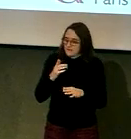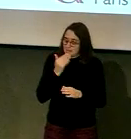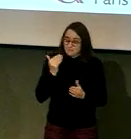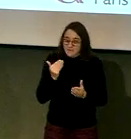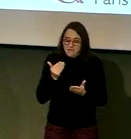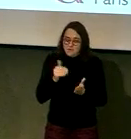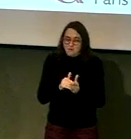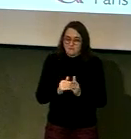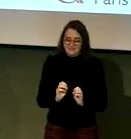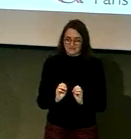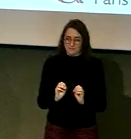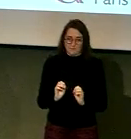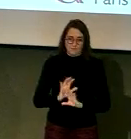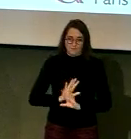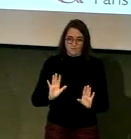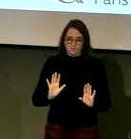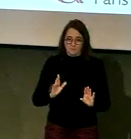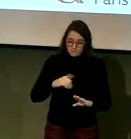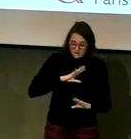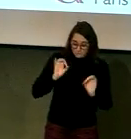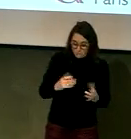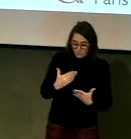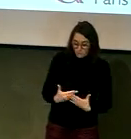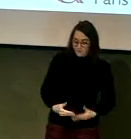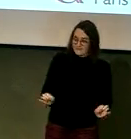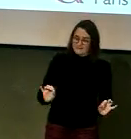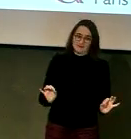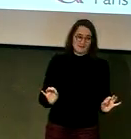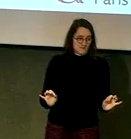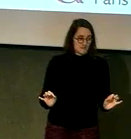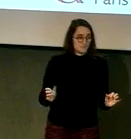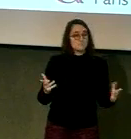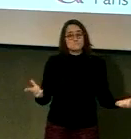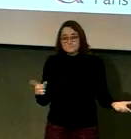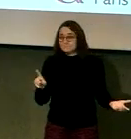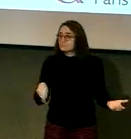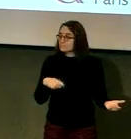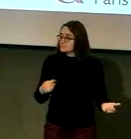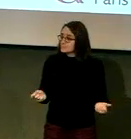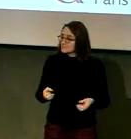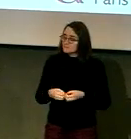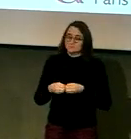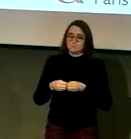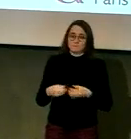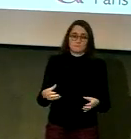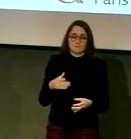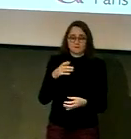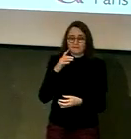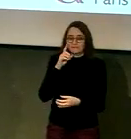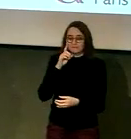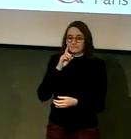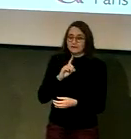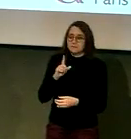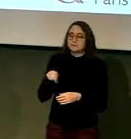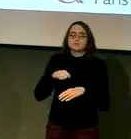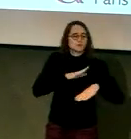zéro abstinence, justement par manque de données. Donc, c'est sûr que la plupart des femmes, la prévention a bien fait